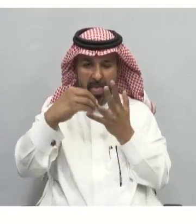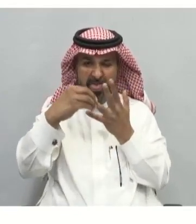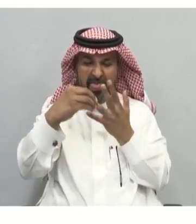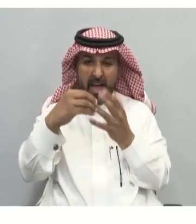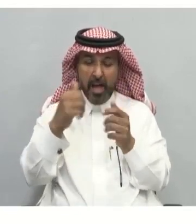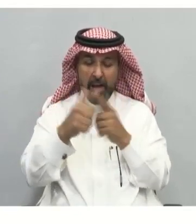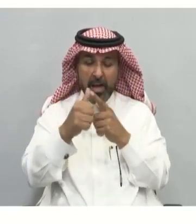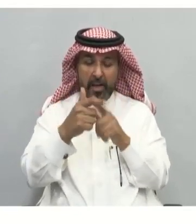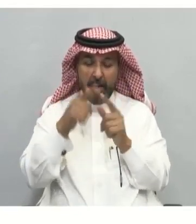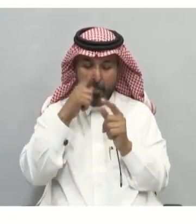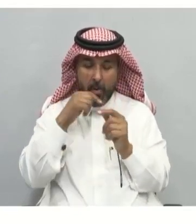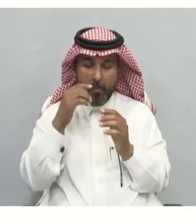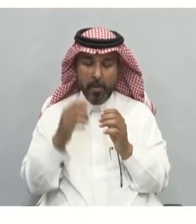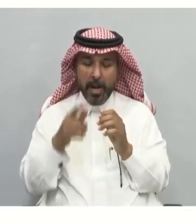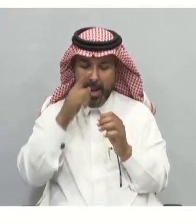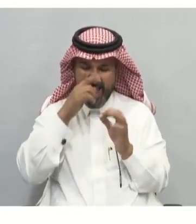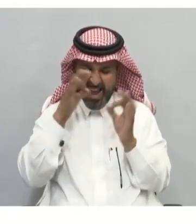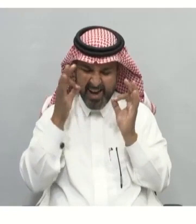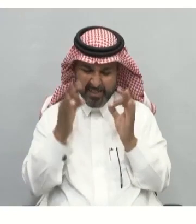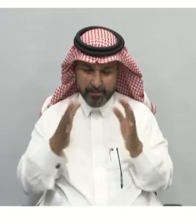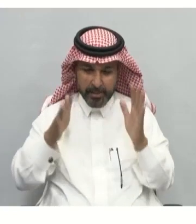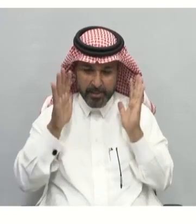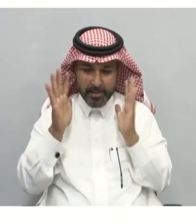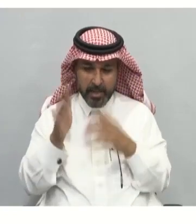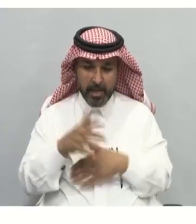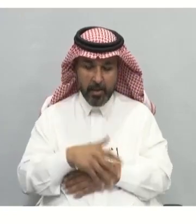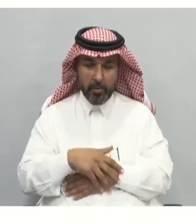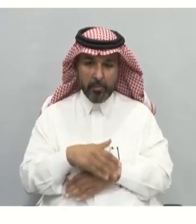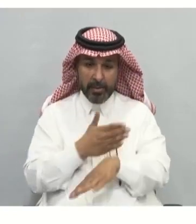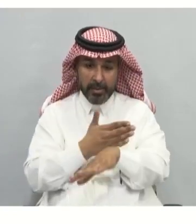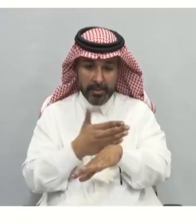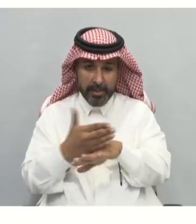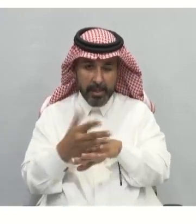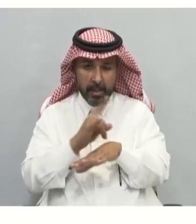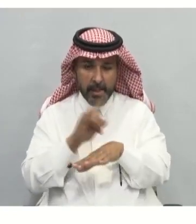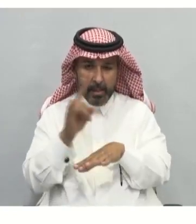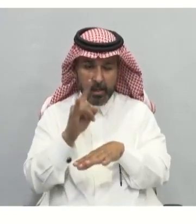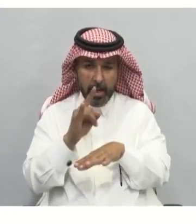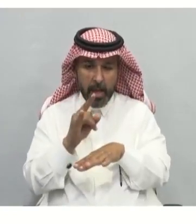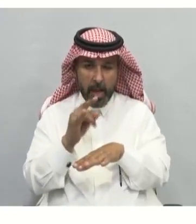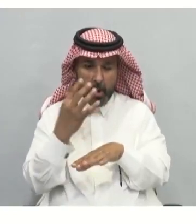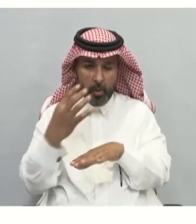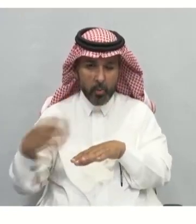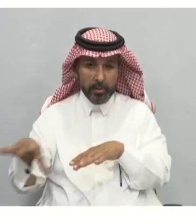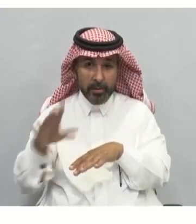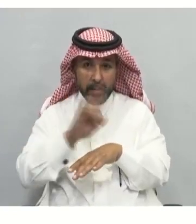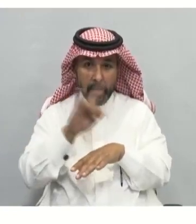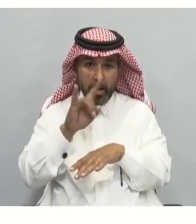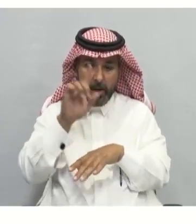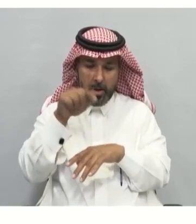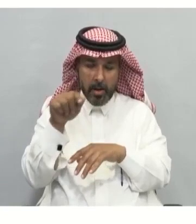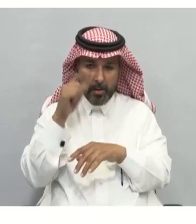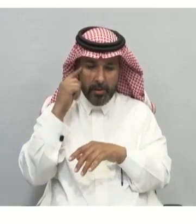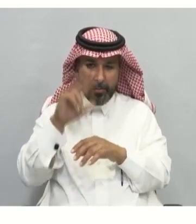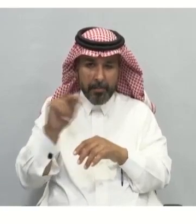ويحرص عليها ويؤديها مخلصا لله تعالى بخلاف المنافق الذي انما يعبد الله تعالى ليراه